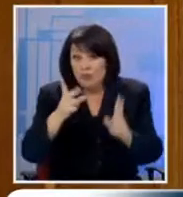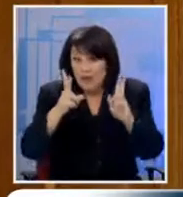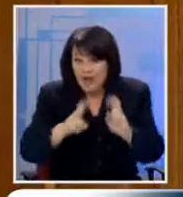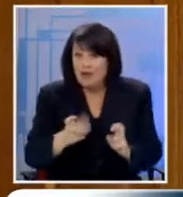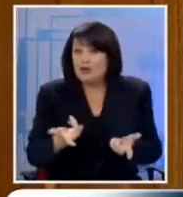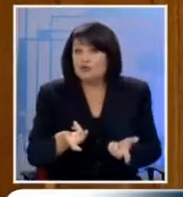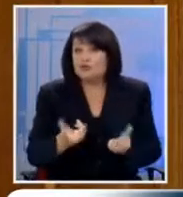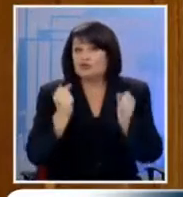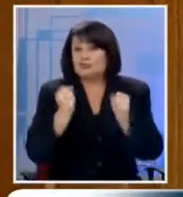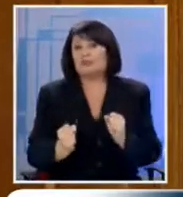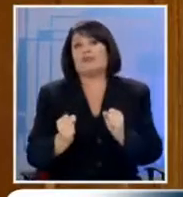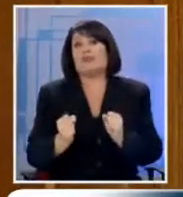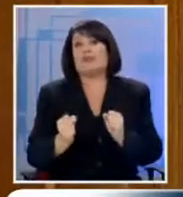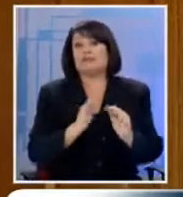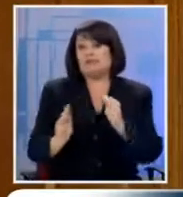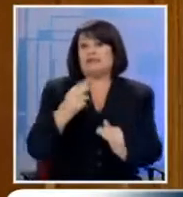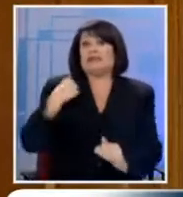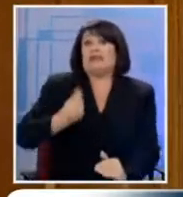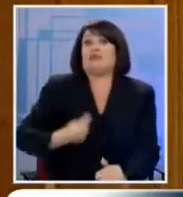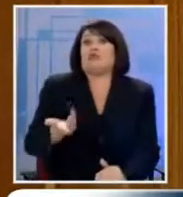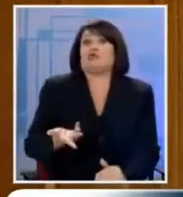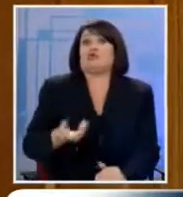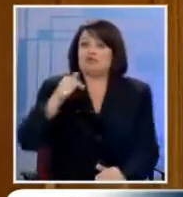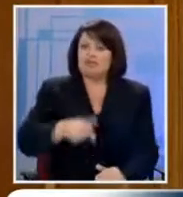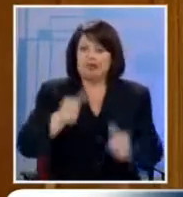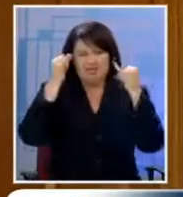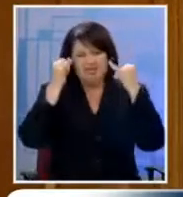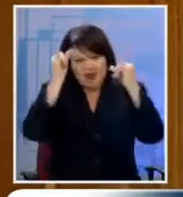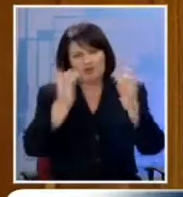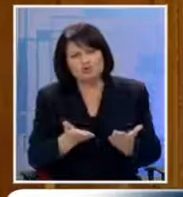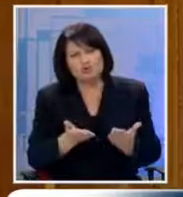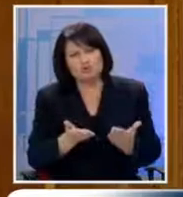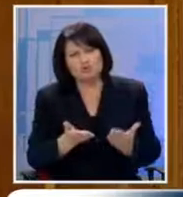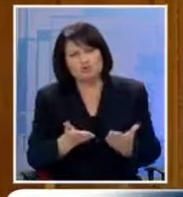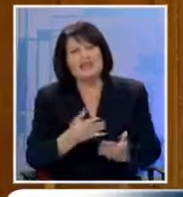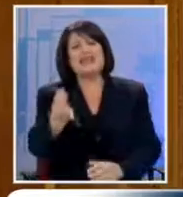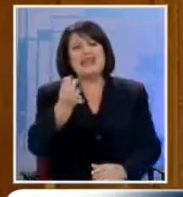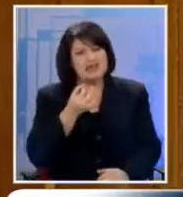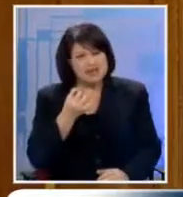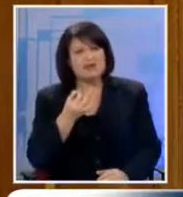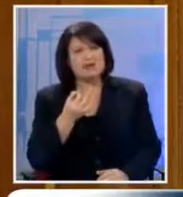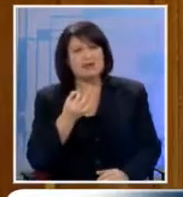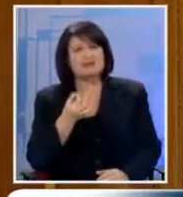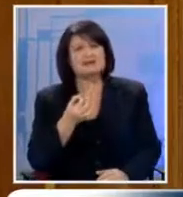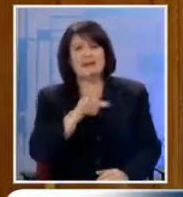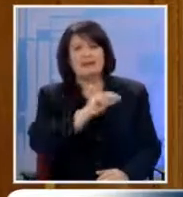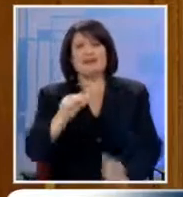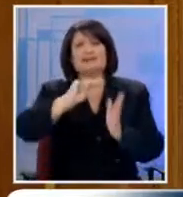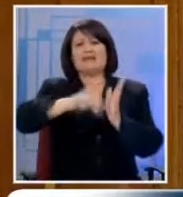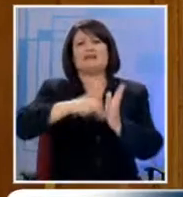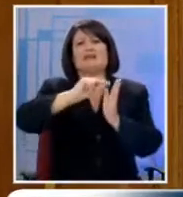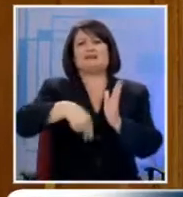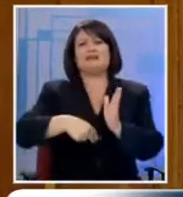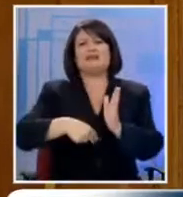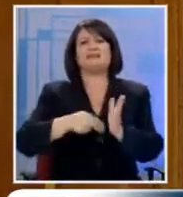διασφάλιση της θέσης του δημοσίου. Σήμερα έχετε και το θράσος και να προκυρήσετε με παρόμοιες συμβάσεις και